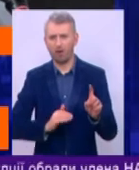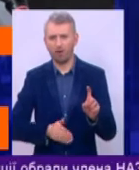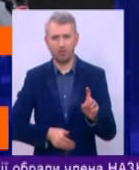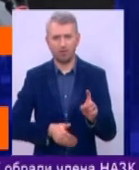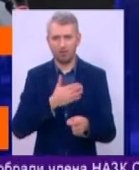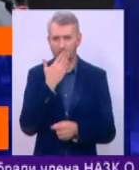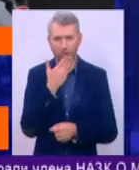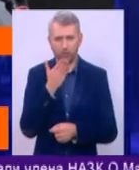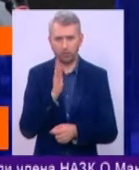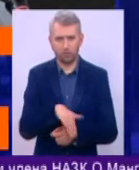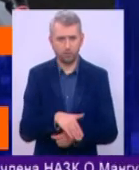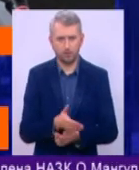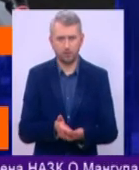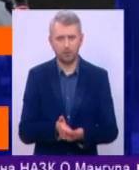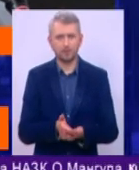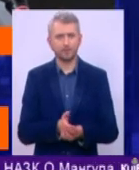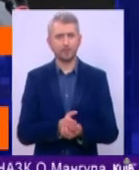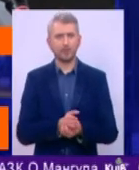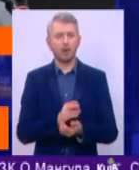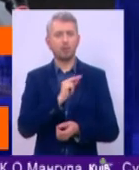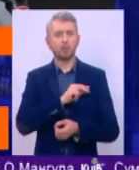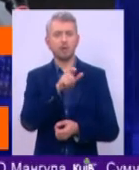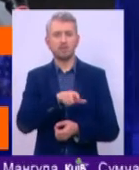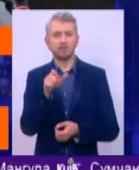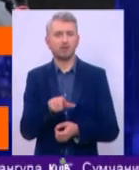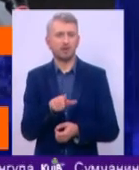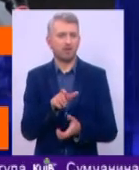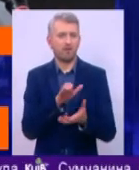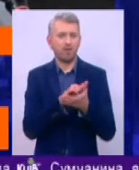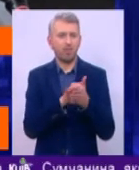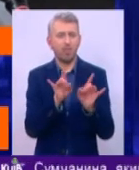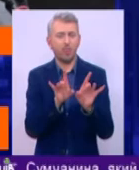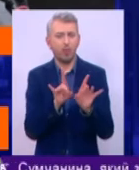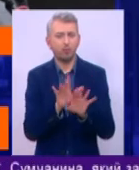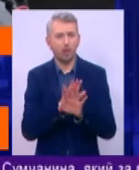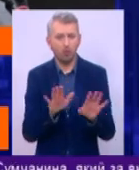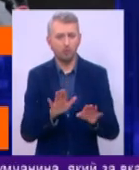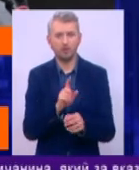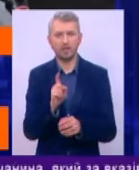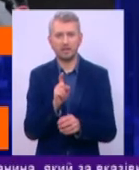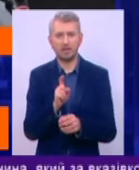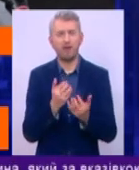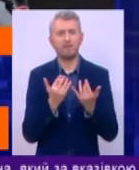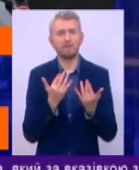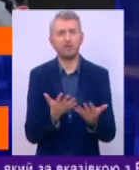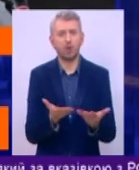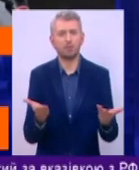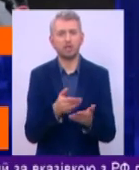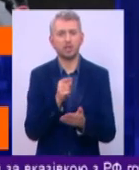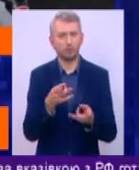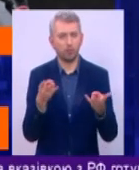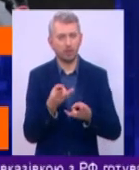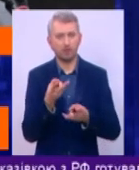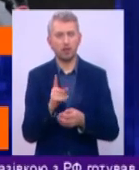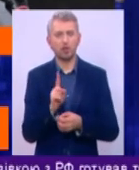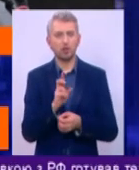на дуже низькому рівні. Працівників не ознайомлюють з тими вимогами, які їм необхідні для